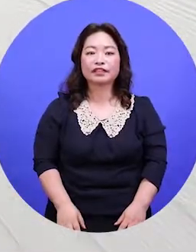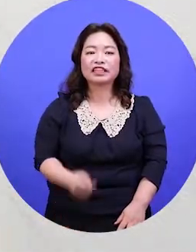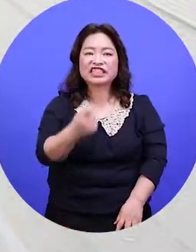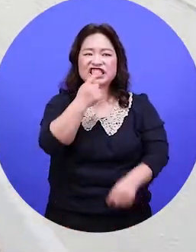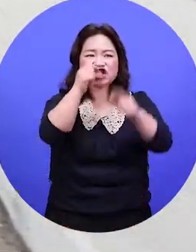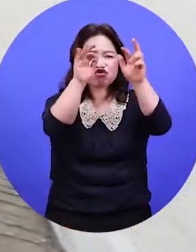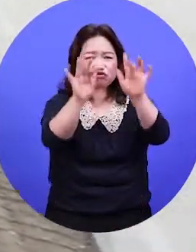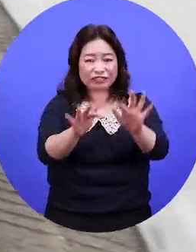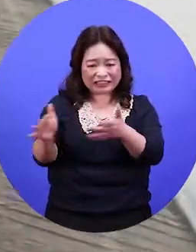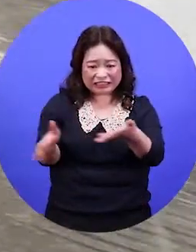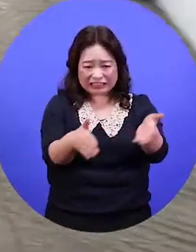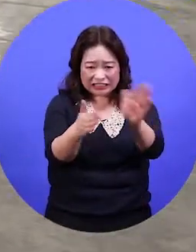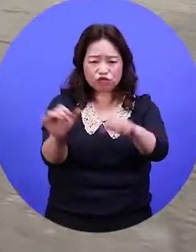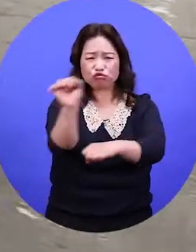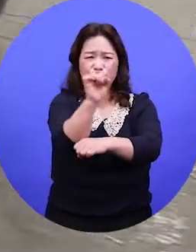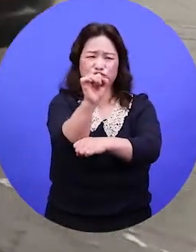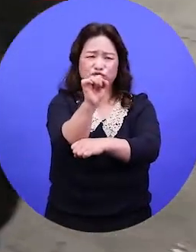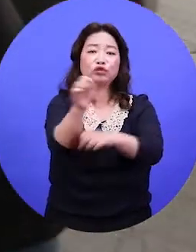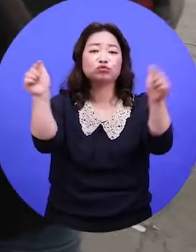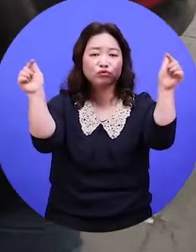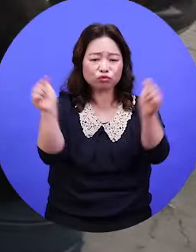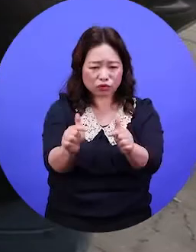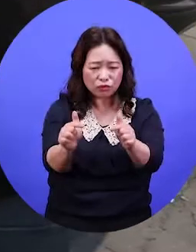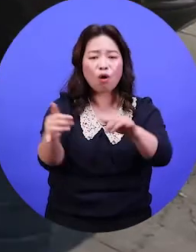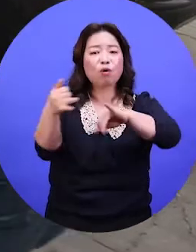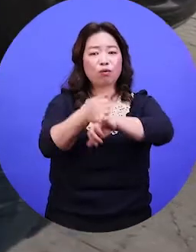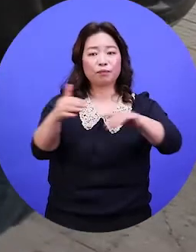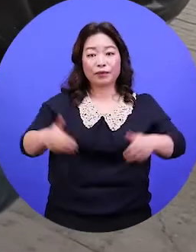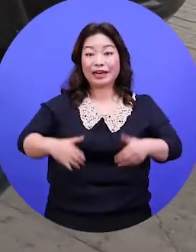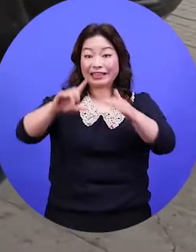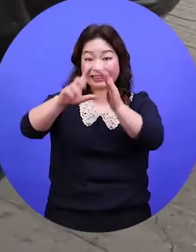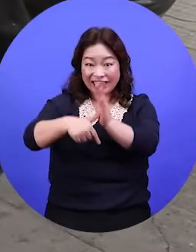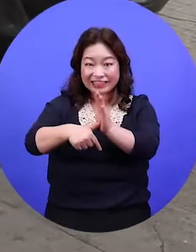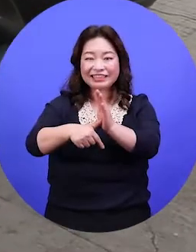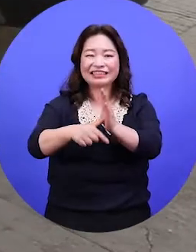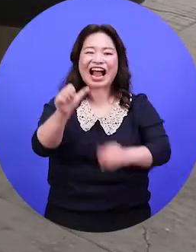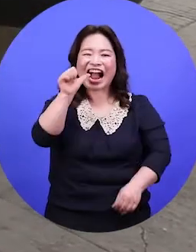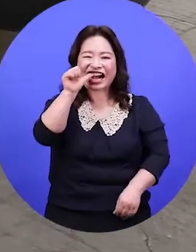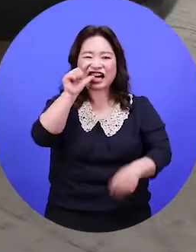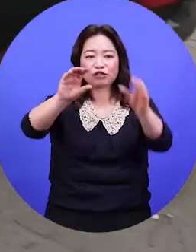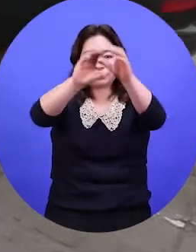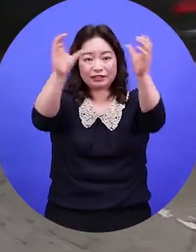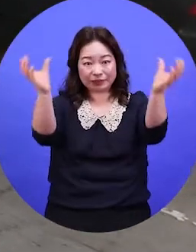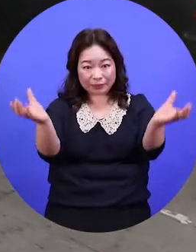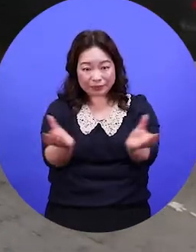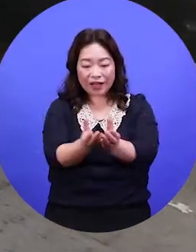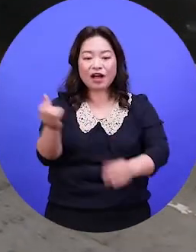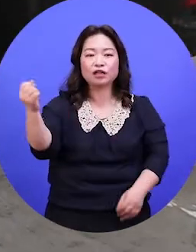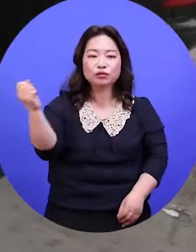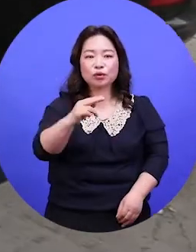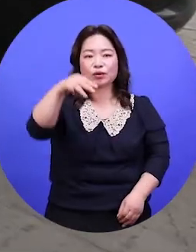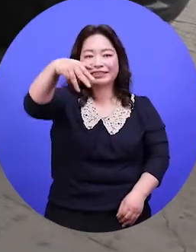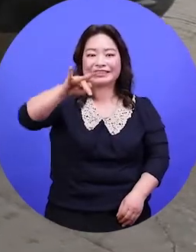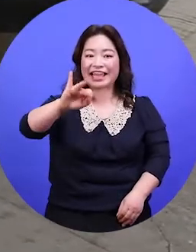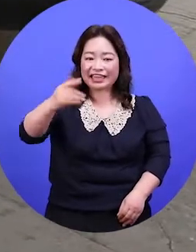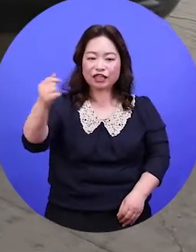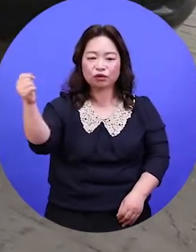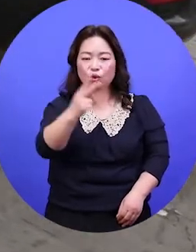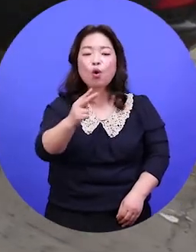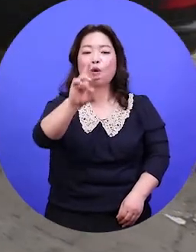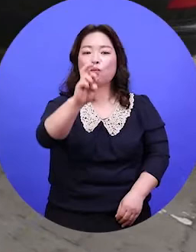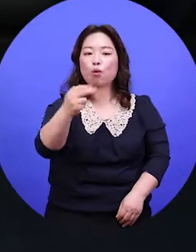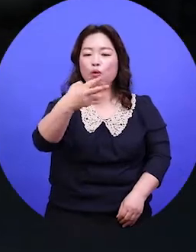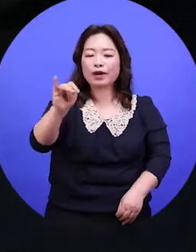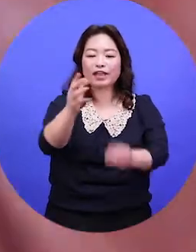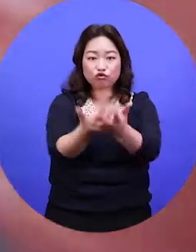눈길 및 빙판길 운전은 피하고 불가피하게 운전할 때에는 스노우 타이어, 타이어 체인, 모래주머니, 삽